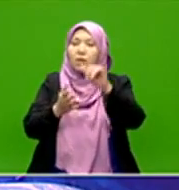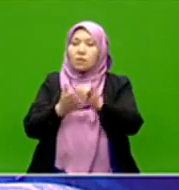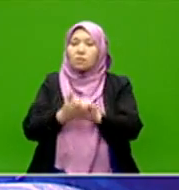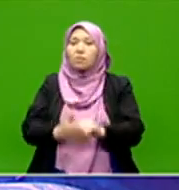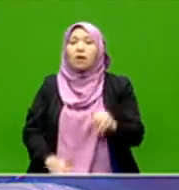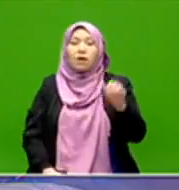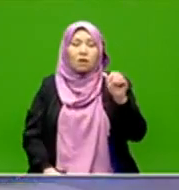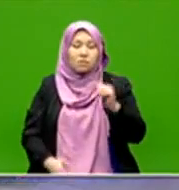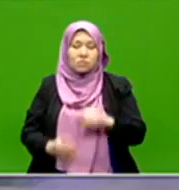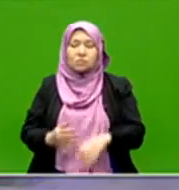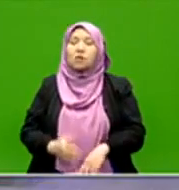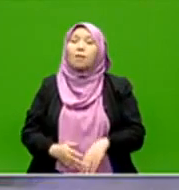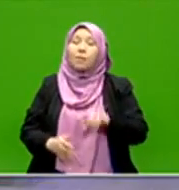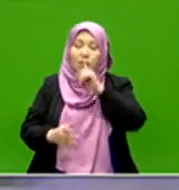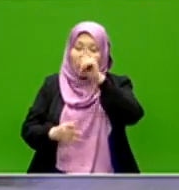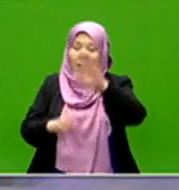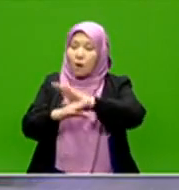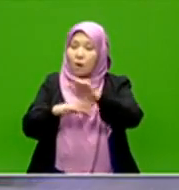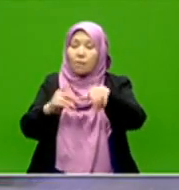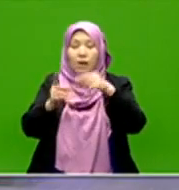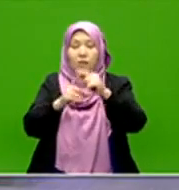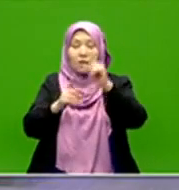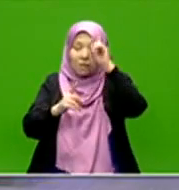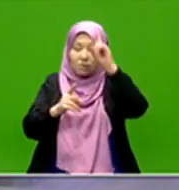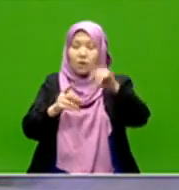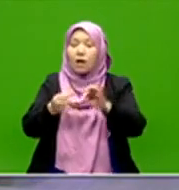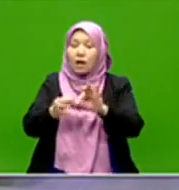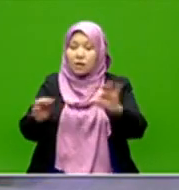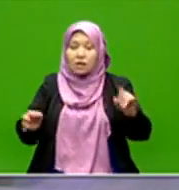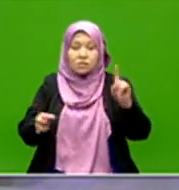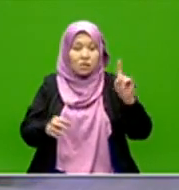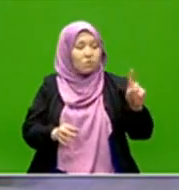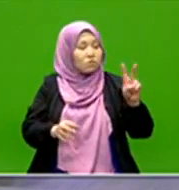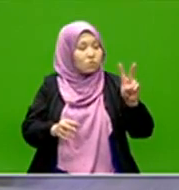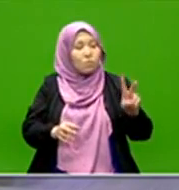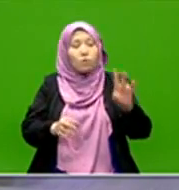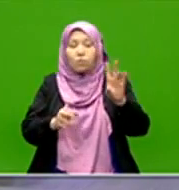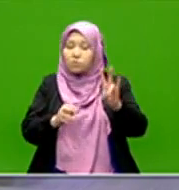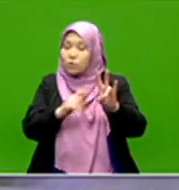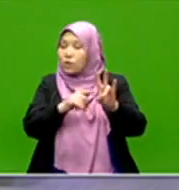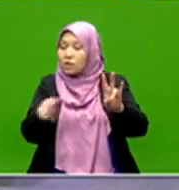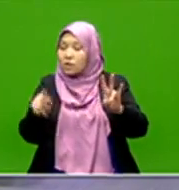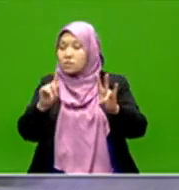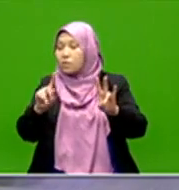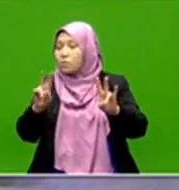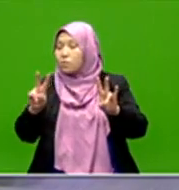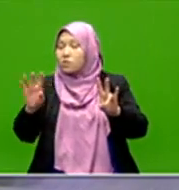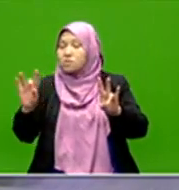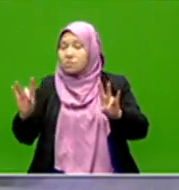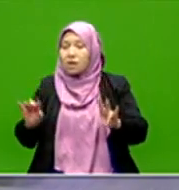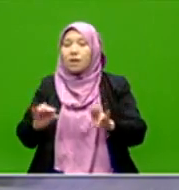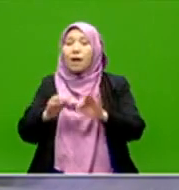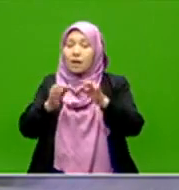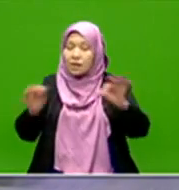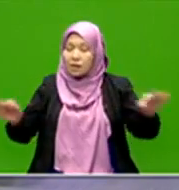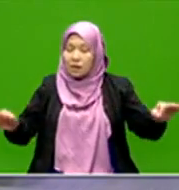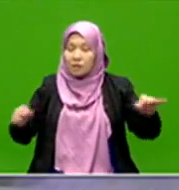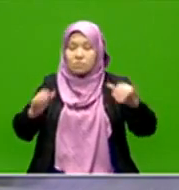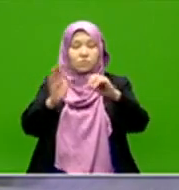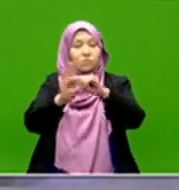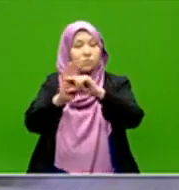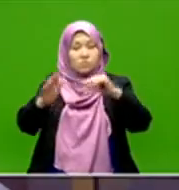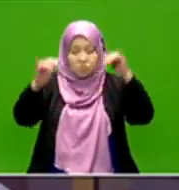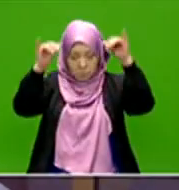azim. Subhanallahu azim. Itulah bacaan daripada ayat 127 hingga ayat 129 daripada surah Al-Baqarah, ya. Cerita Nabi Ibrahim. Betul. Ya,